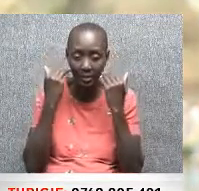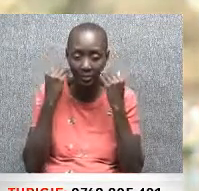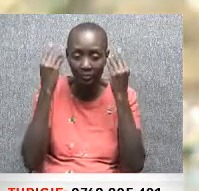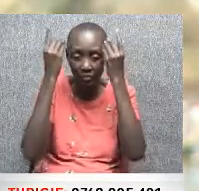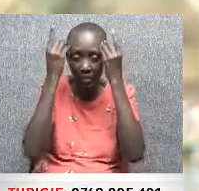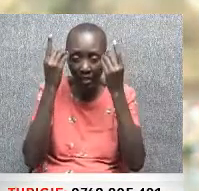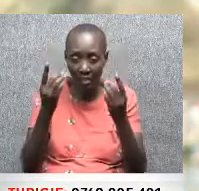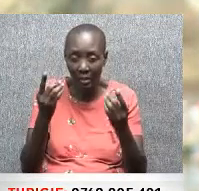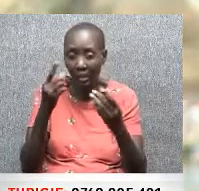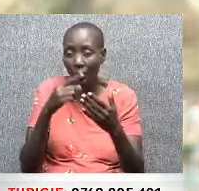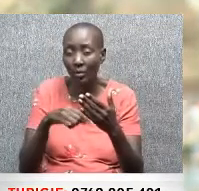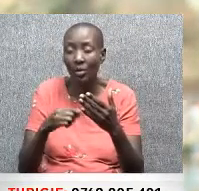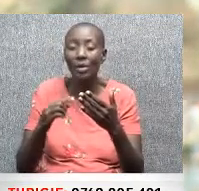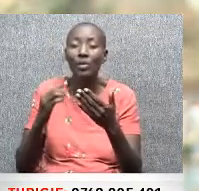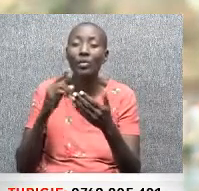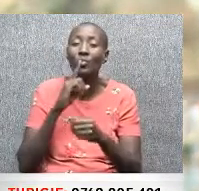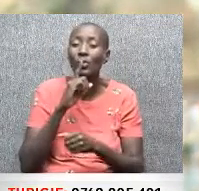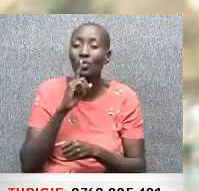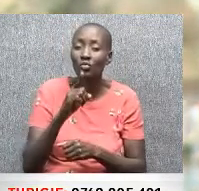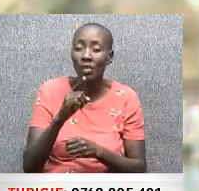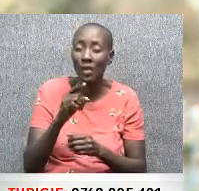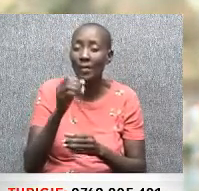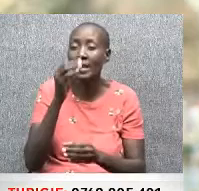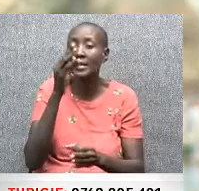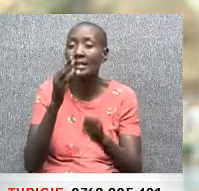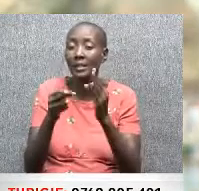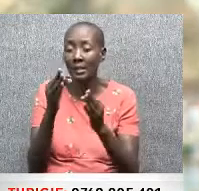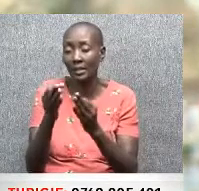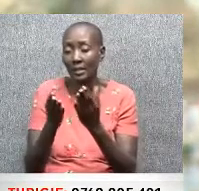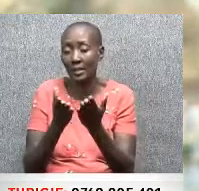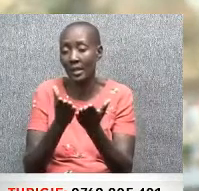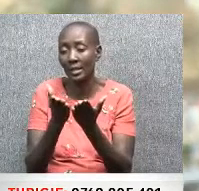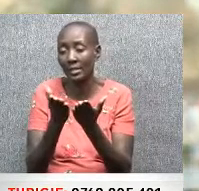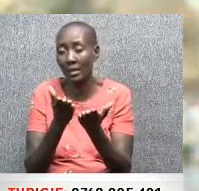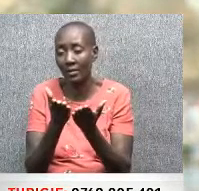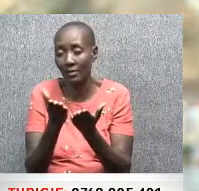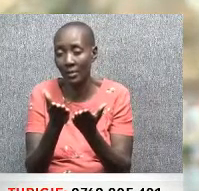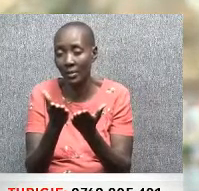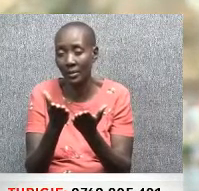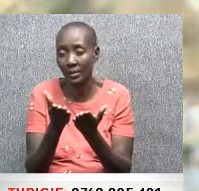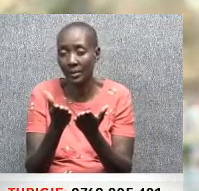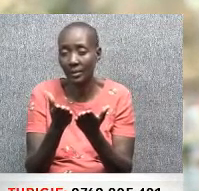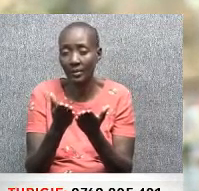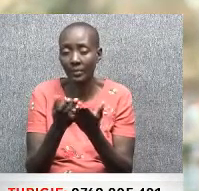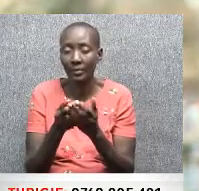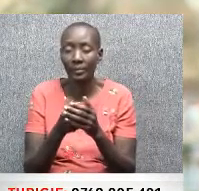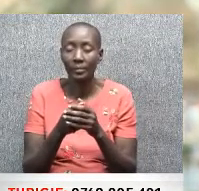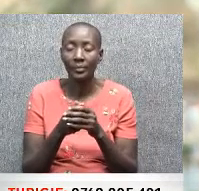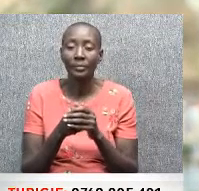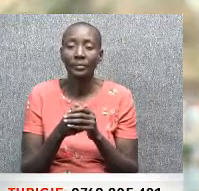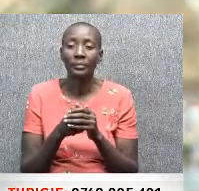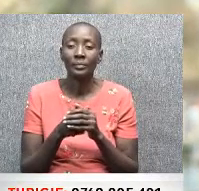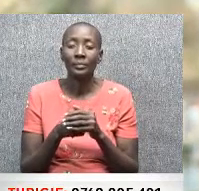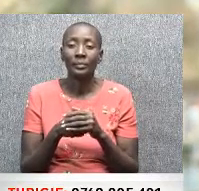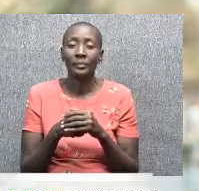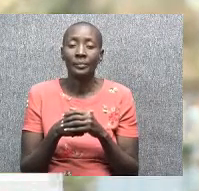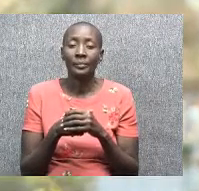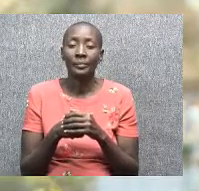kuweza kuhakikisha haki inatendeka. Nikiripotia TV47 kutoka mahakama ya Milimani jijini Nairobi.